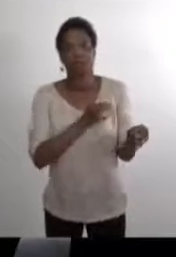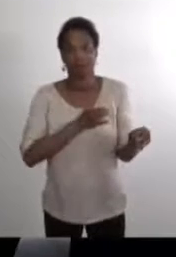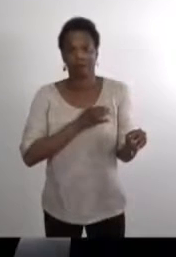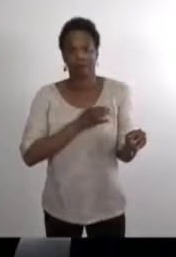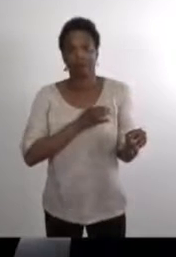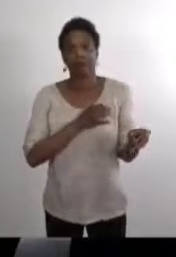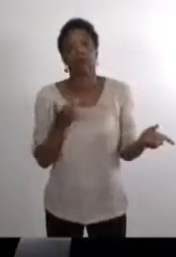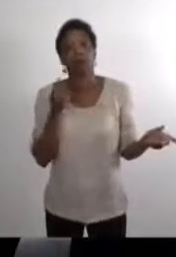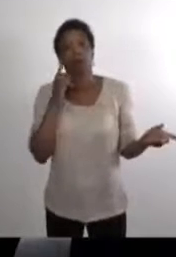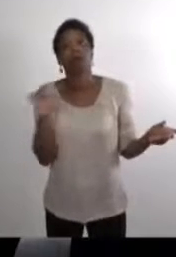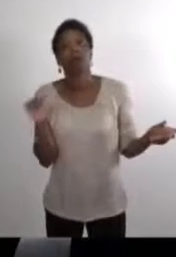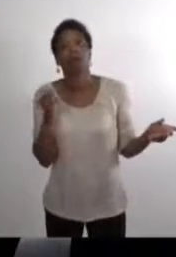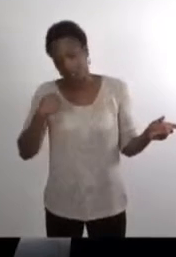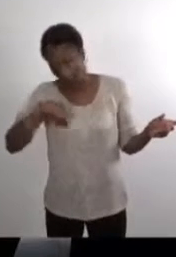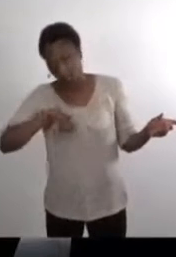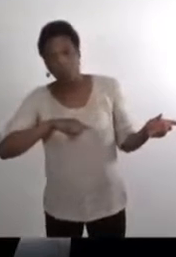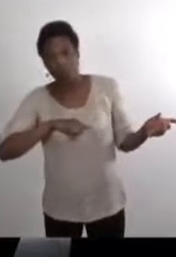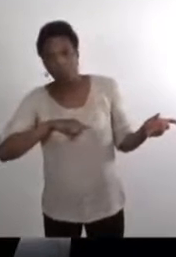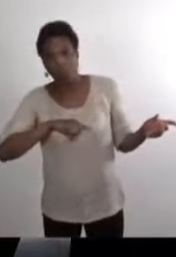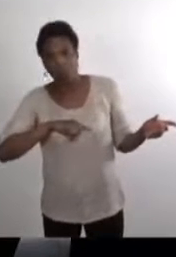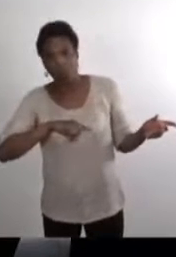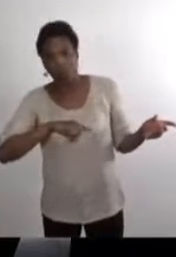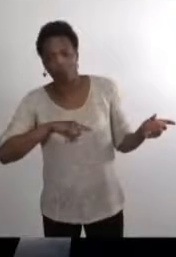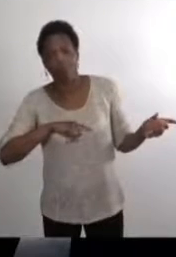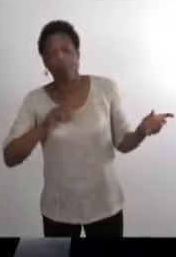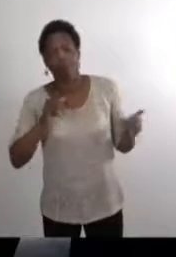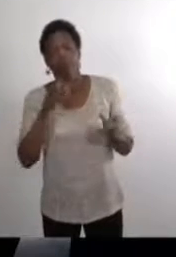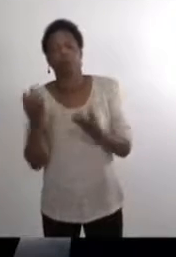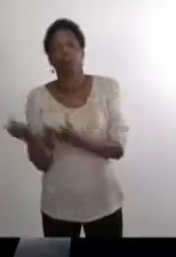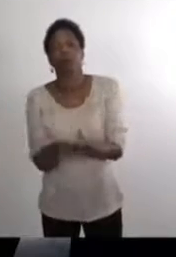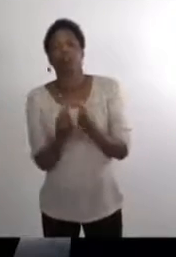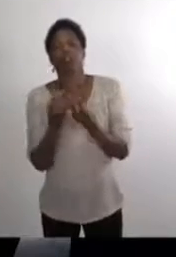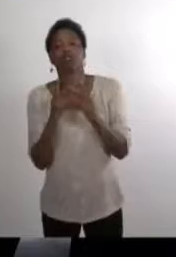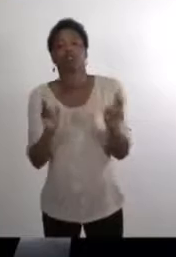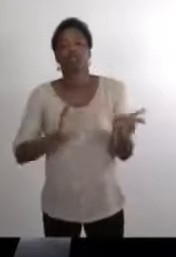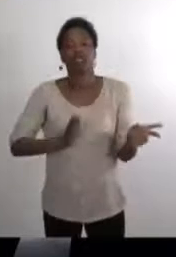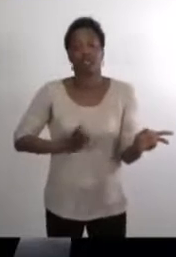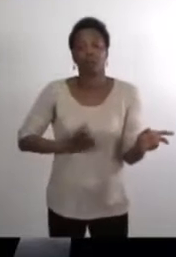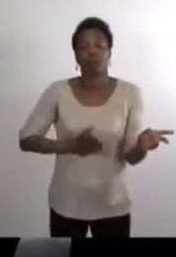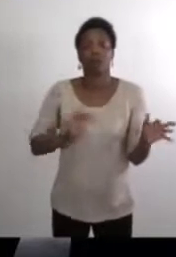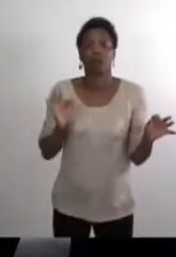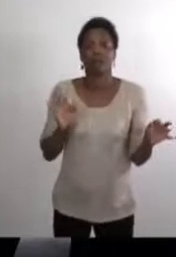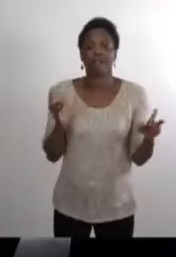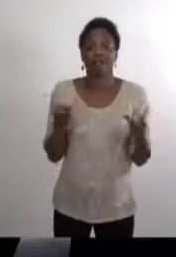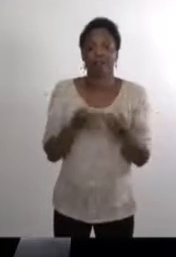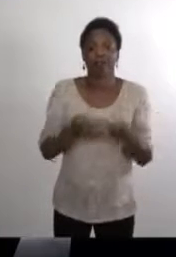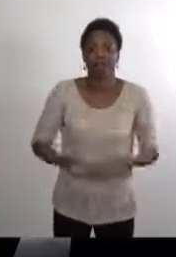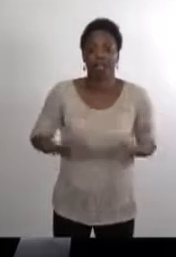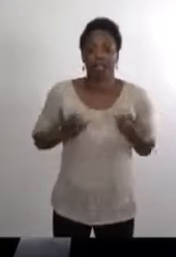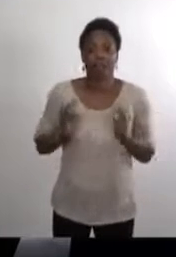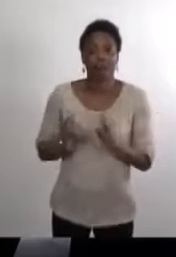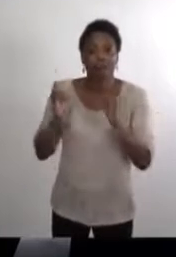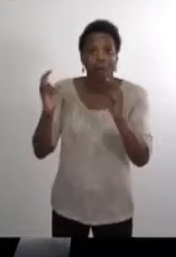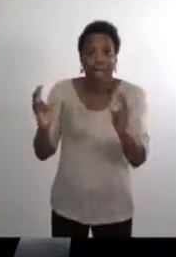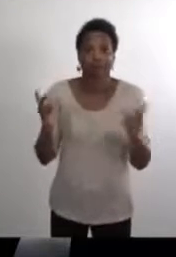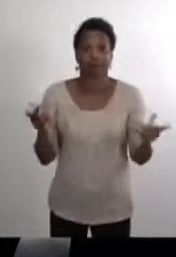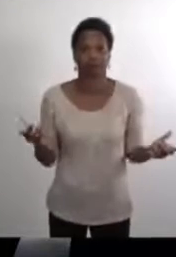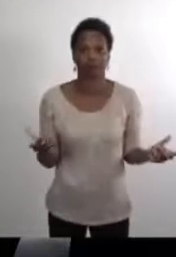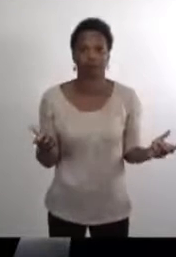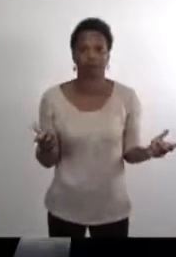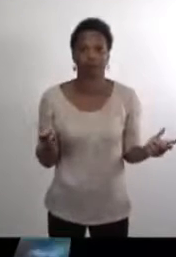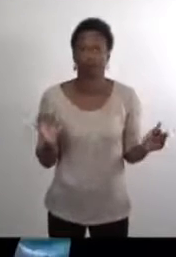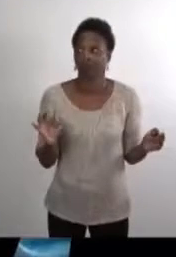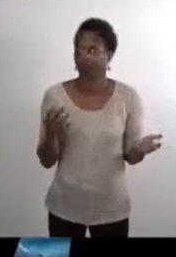et les Bordelais. C'est le coût de la vie. On parle beaucoup du pouvoir d'achat. Il y a aussi la question du coût de la vie et